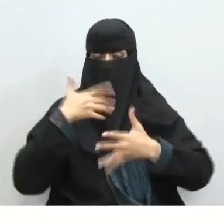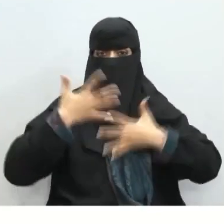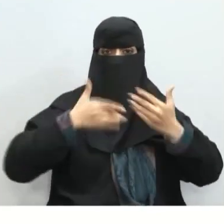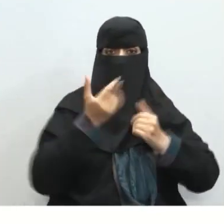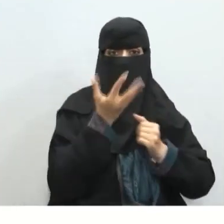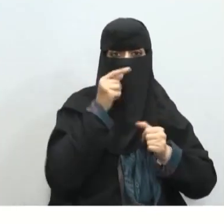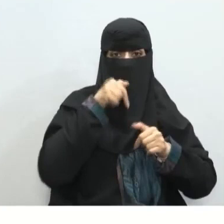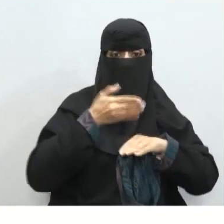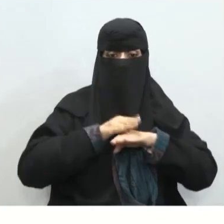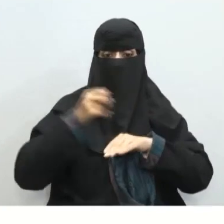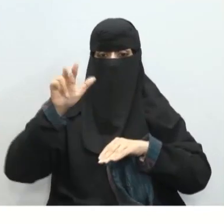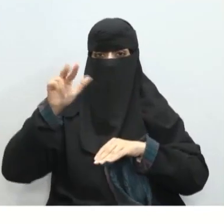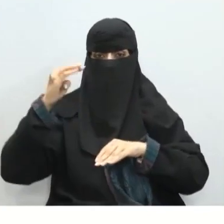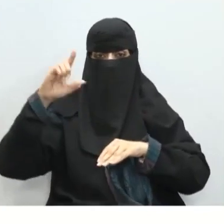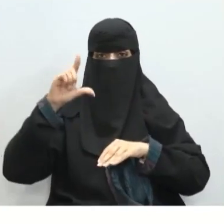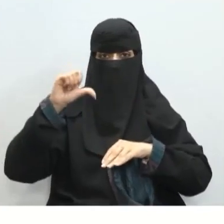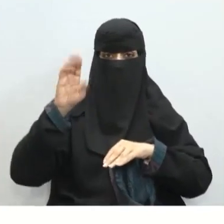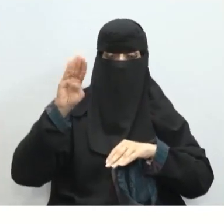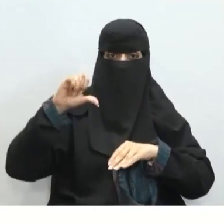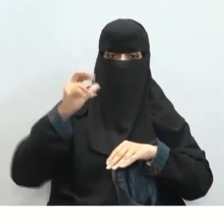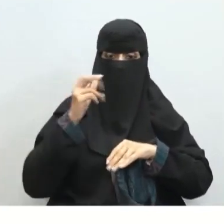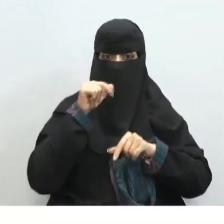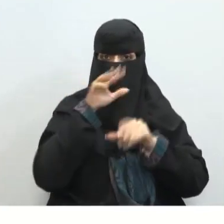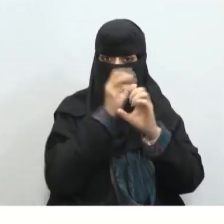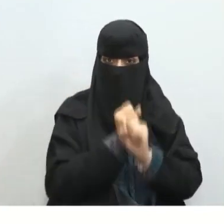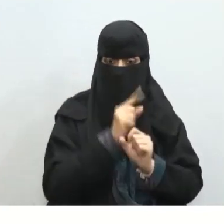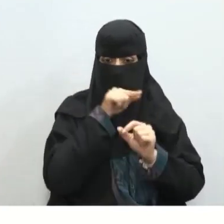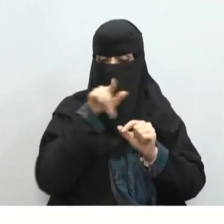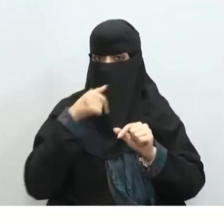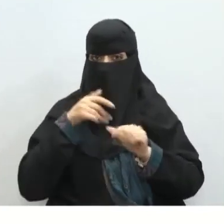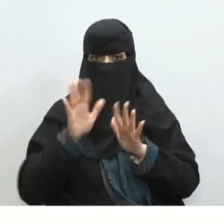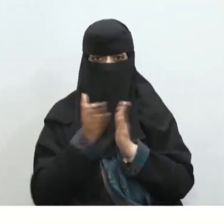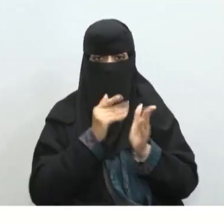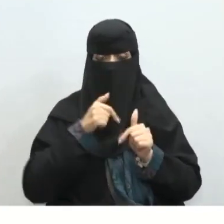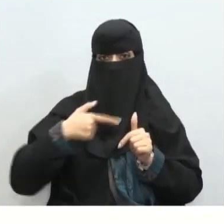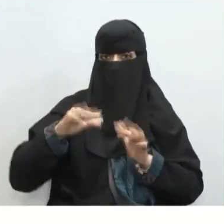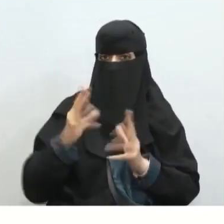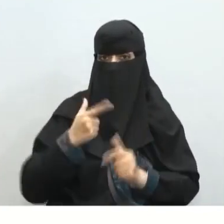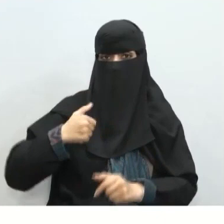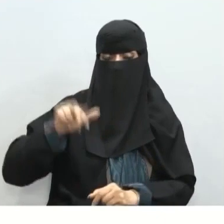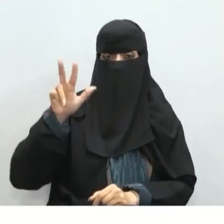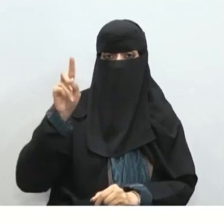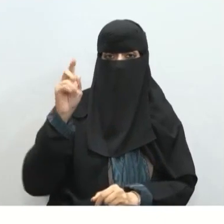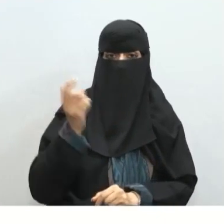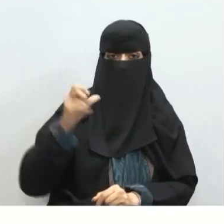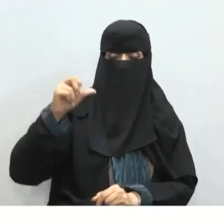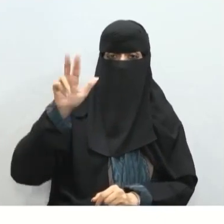الناتجه عن الجلوكوز ذكرنا بانه يتم تخزينه في مركبات ثلاثيه الكربون اسميناها